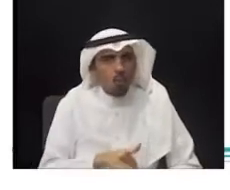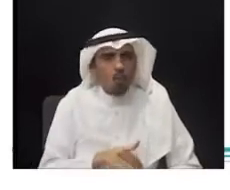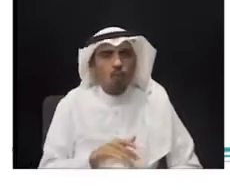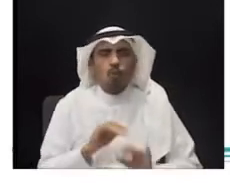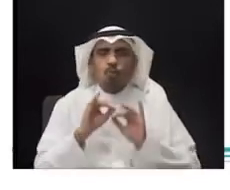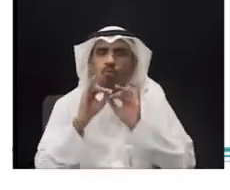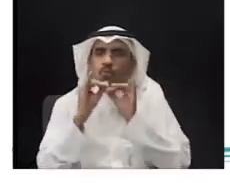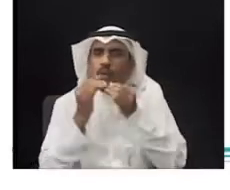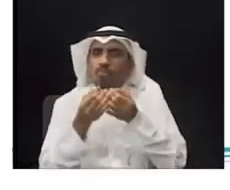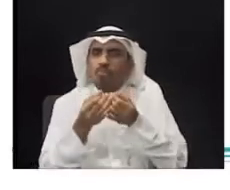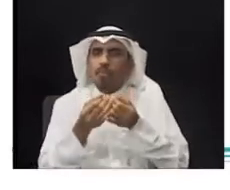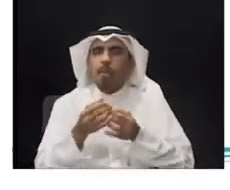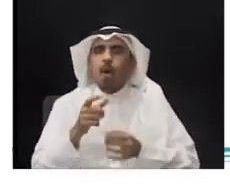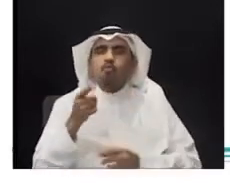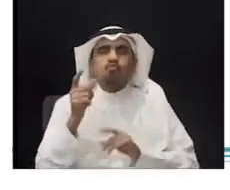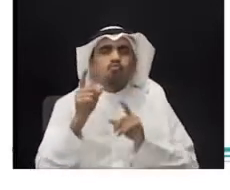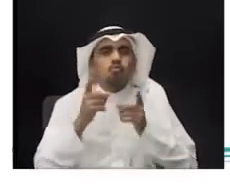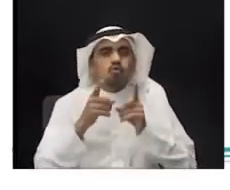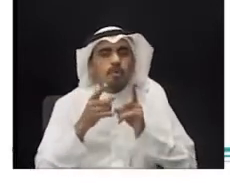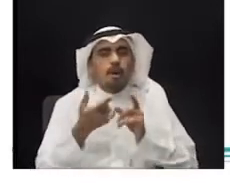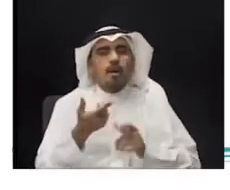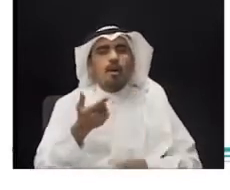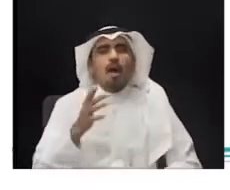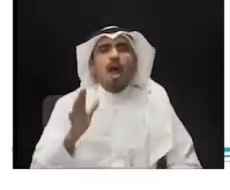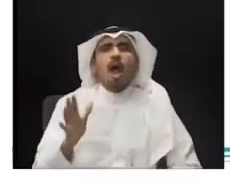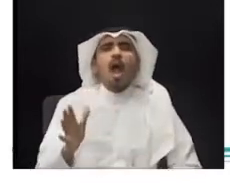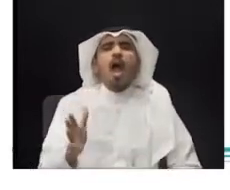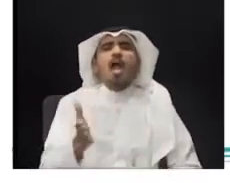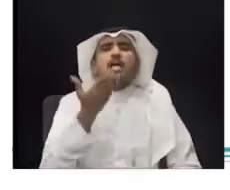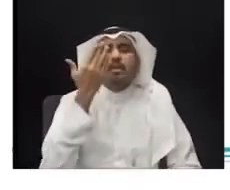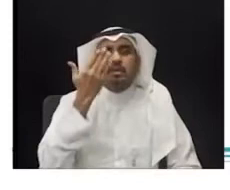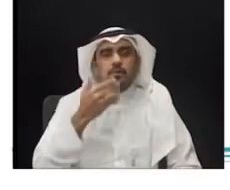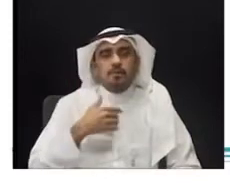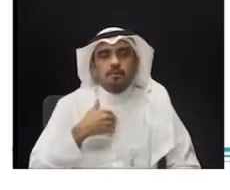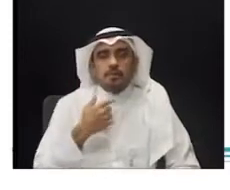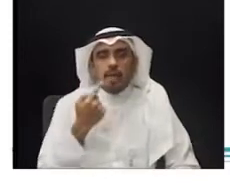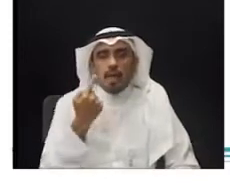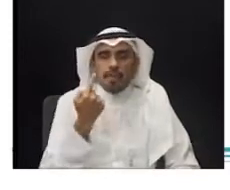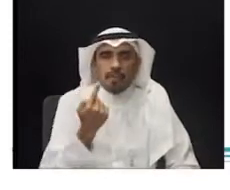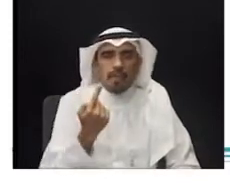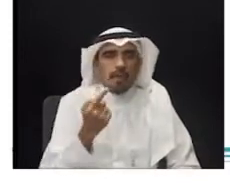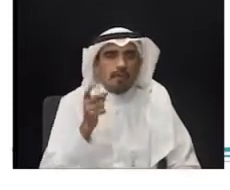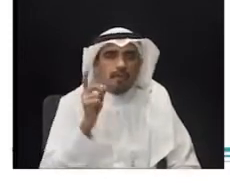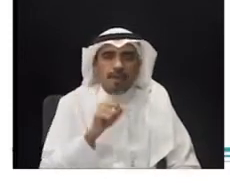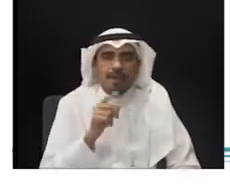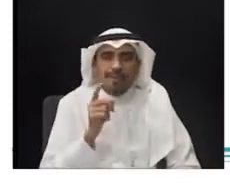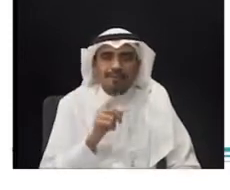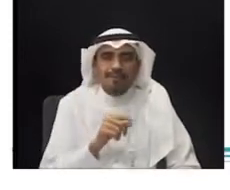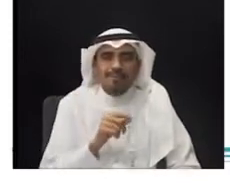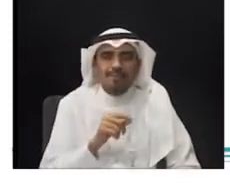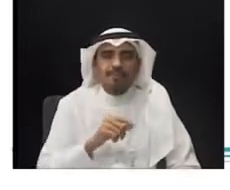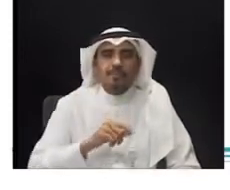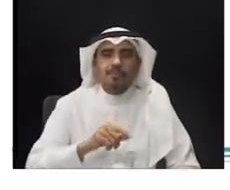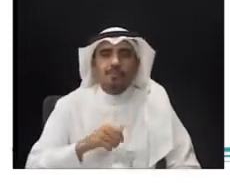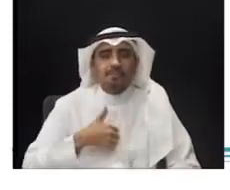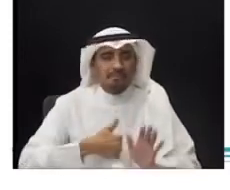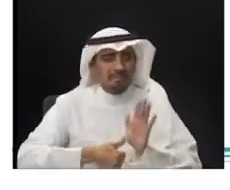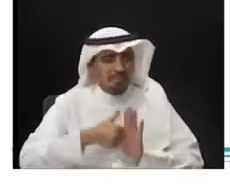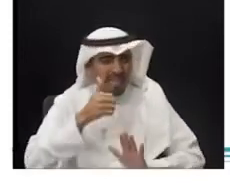عن الحضور منظمة أو حضور مؤتمر أو أي شيء آخر، فالاعتذار يقدم عند